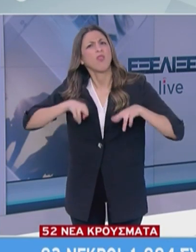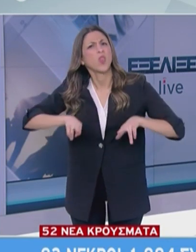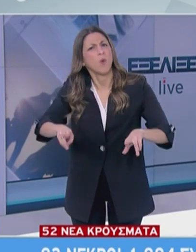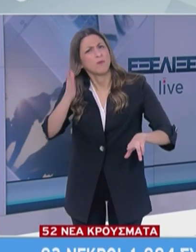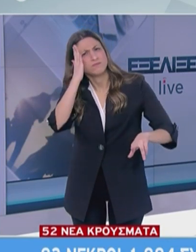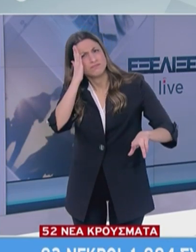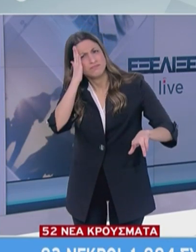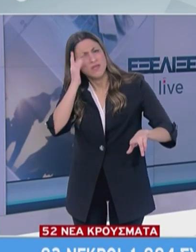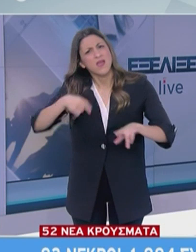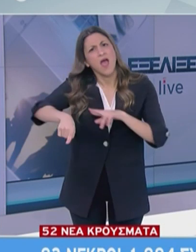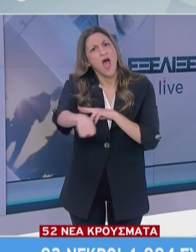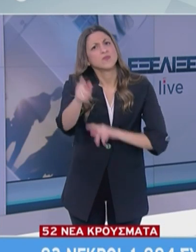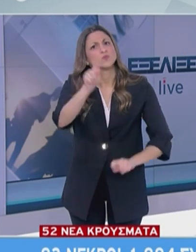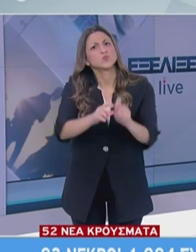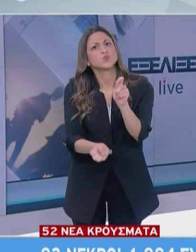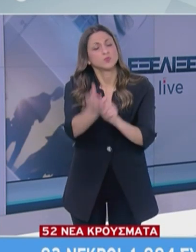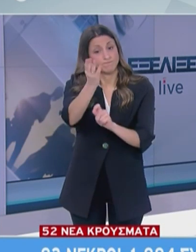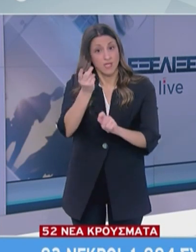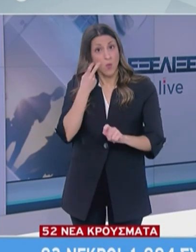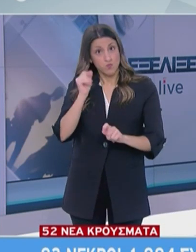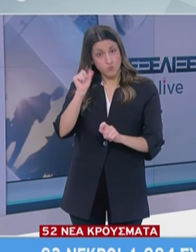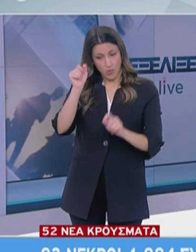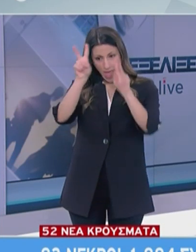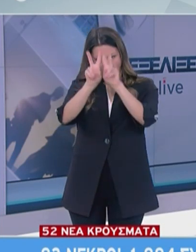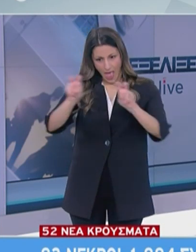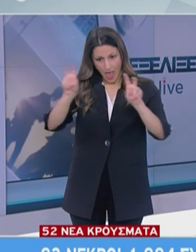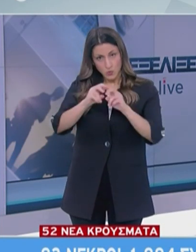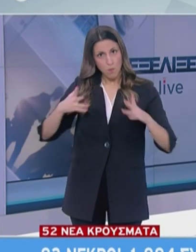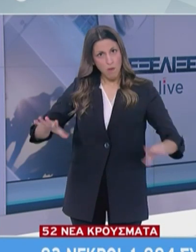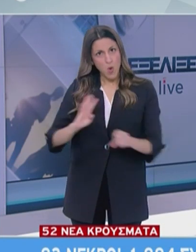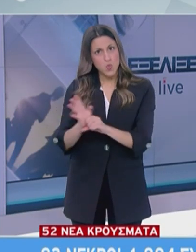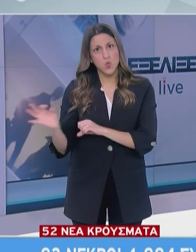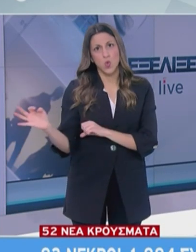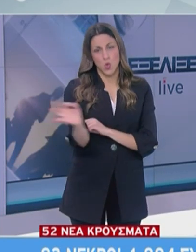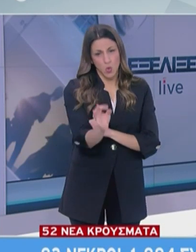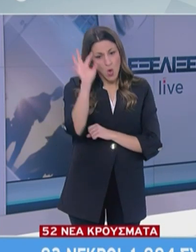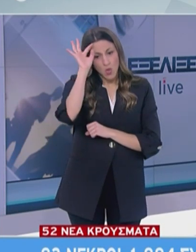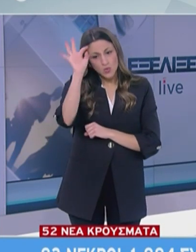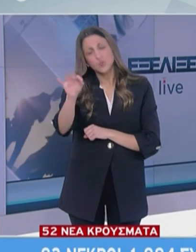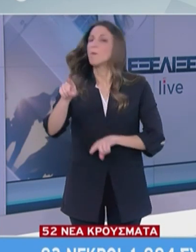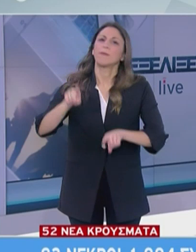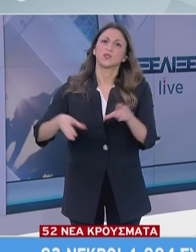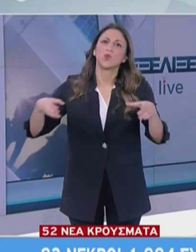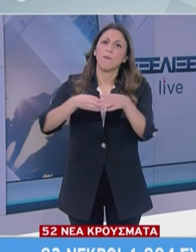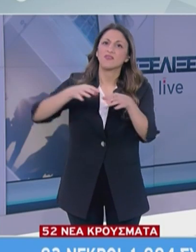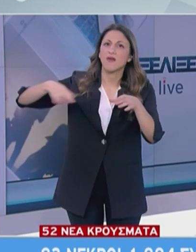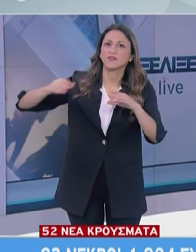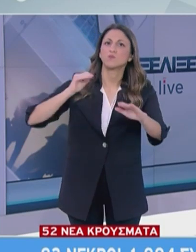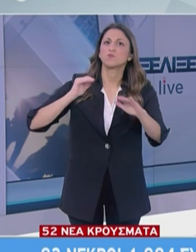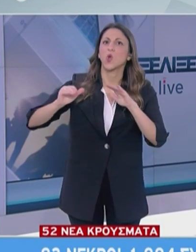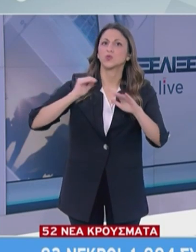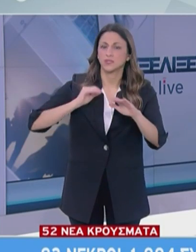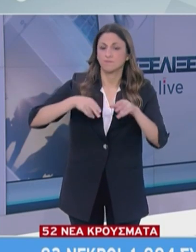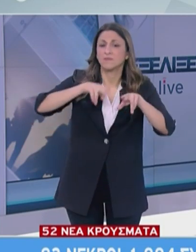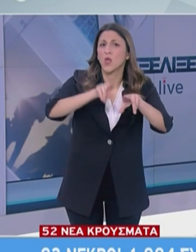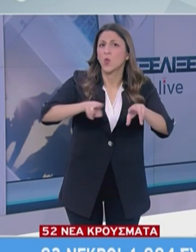Αθήνας. Πραγματοποιήθηκαν έλεγχοι για το νέο κορονοϊό, στο πλαίσιο της προστασίας ευάλωτων πληθυσμών και ομάδων. Η πλήρωση των κλινών